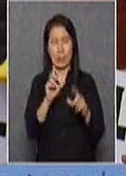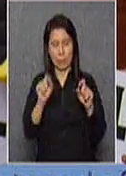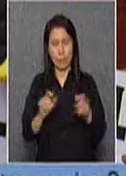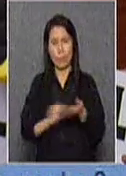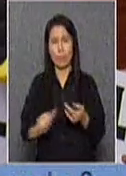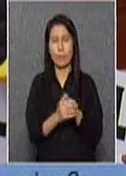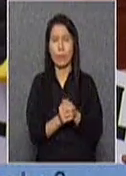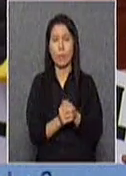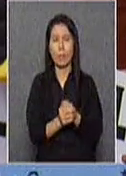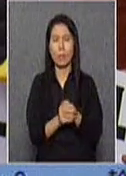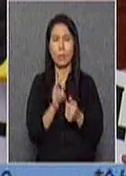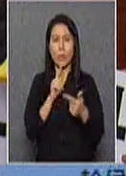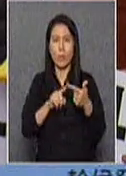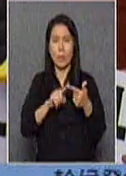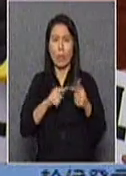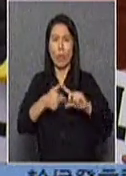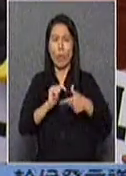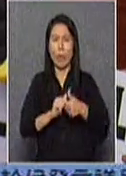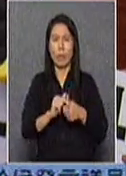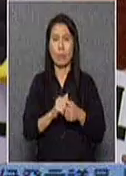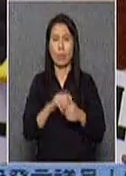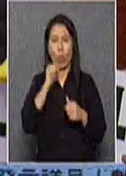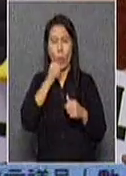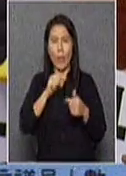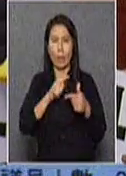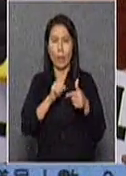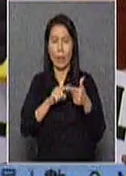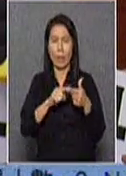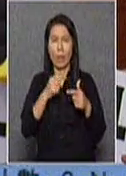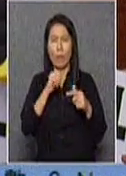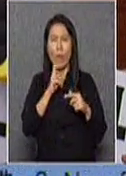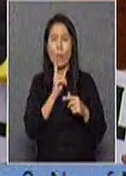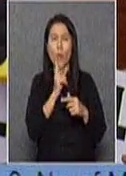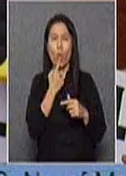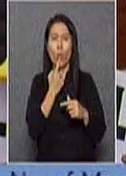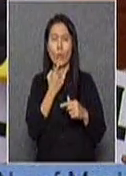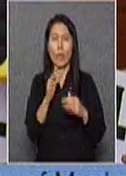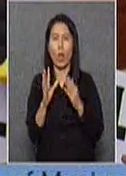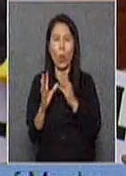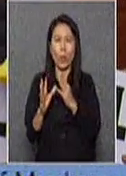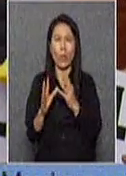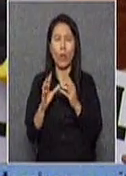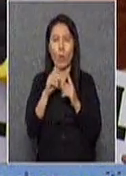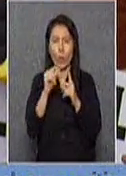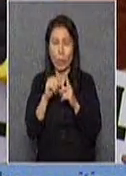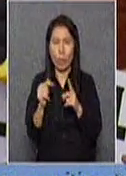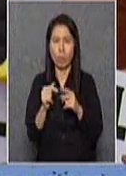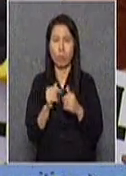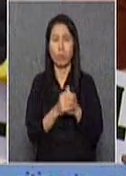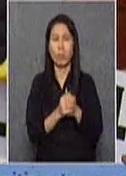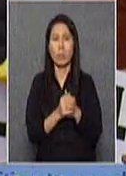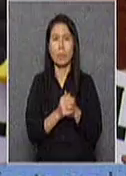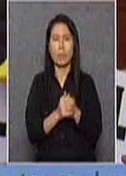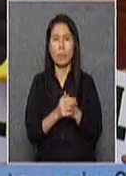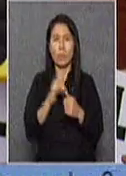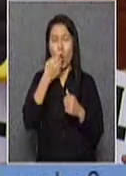人家第二波的措施呢，包括發紅色旅遊警戒、啊、香港有做啦，對這個菲律賓，跟